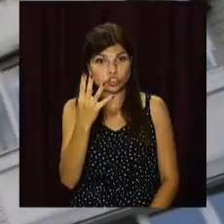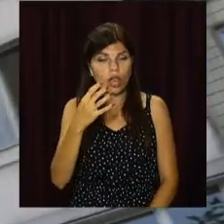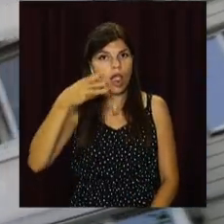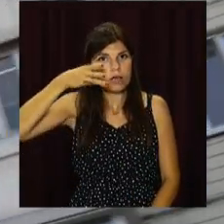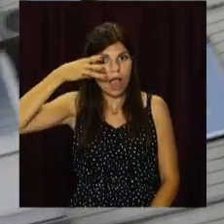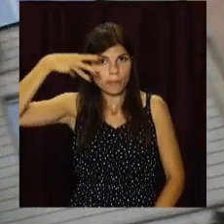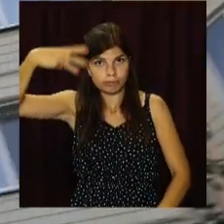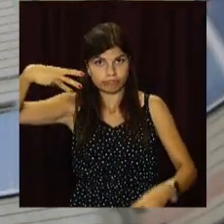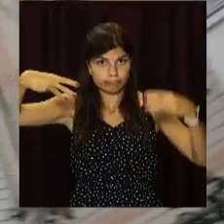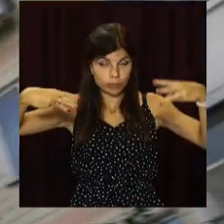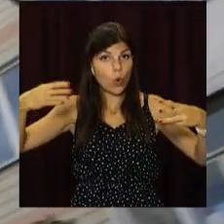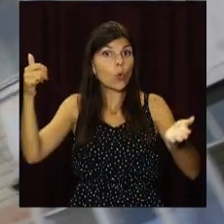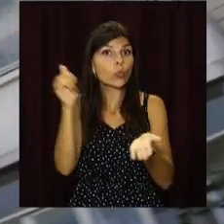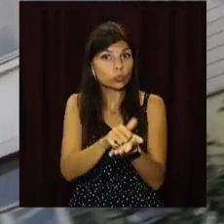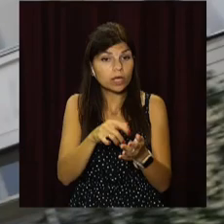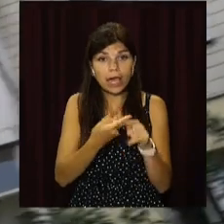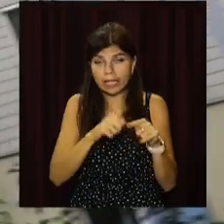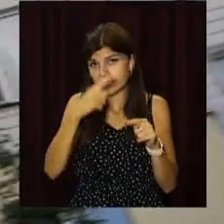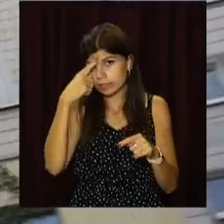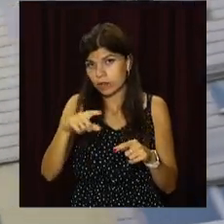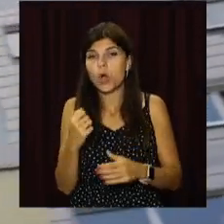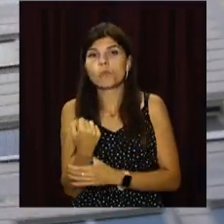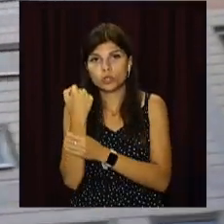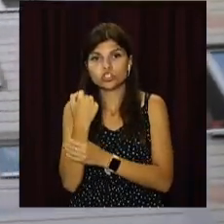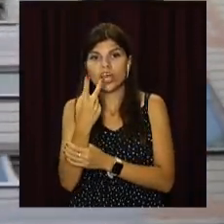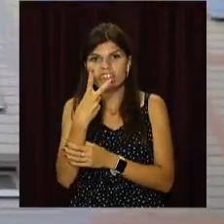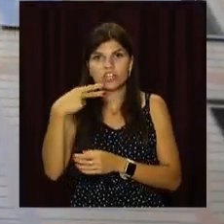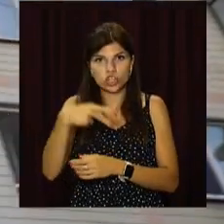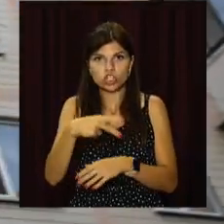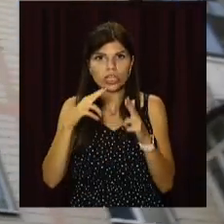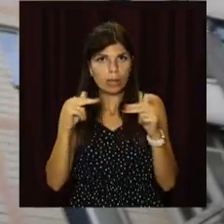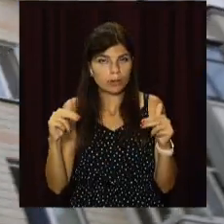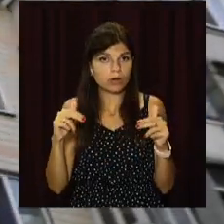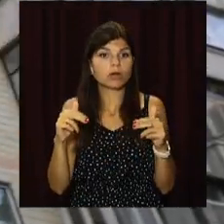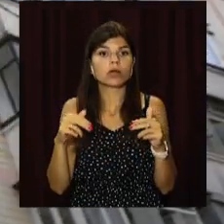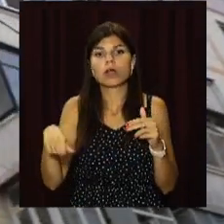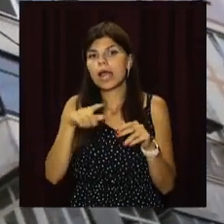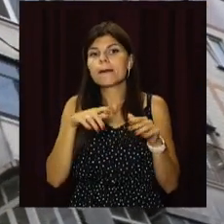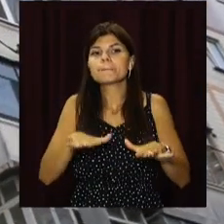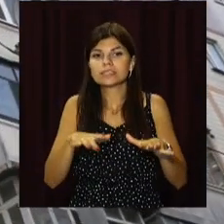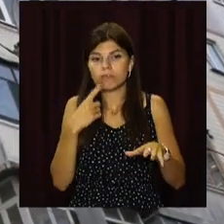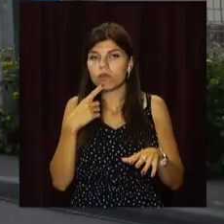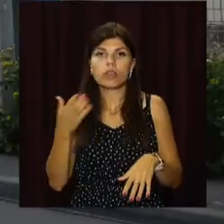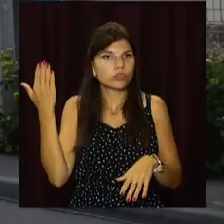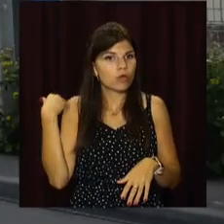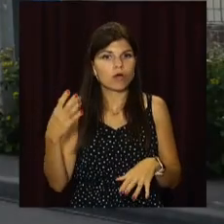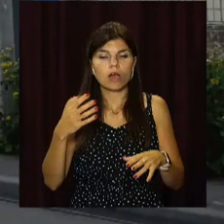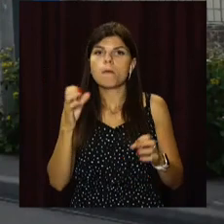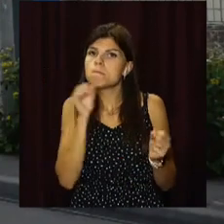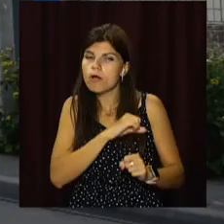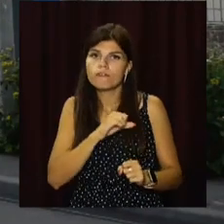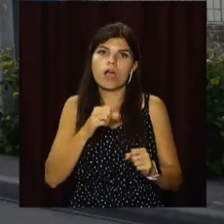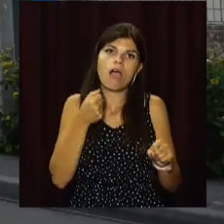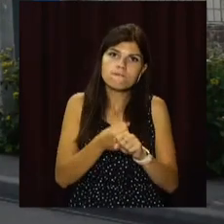камери відеоспостереження. Цю ініціативу підтримали 2000 дніпрян. Місцеві розповідають, давно потерпали від крадіжок